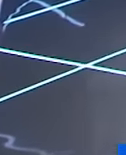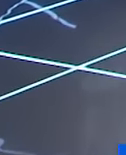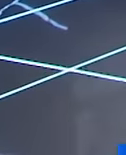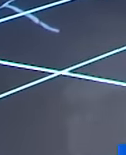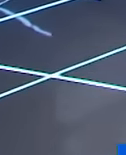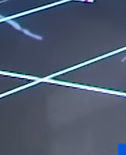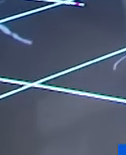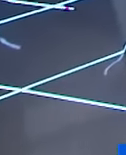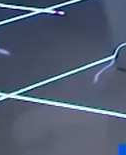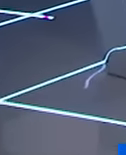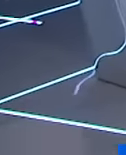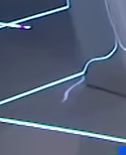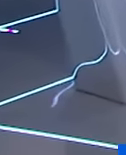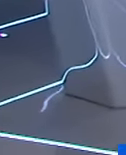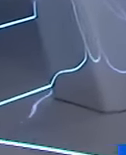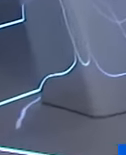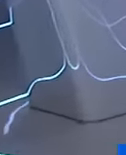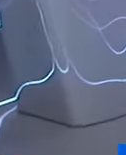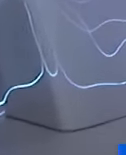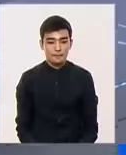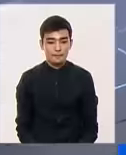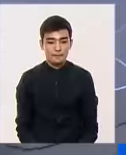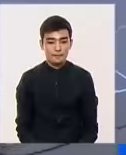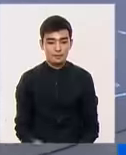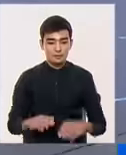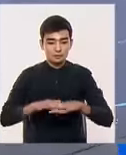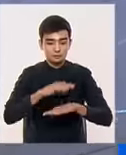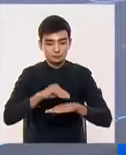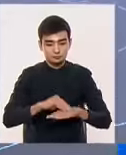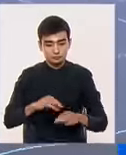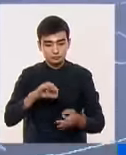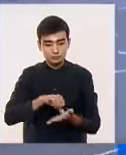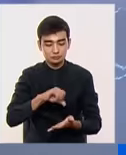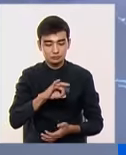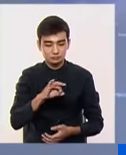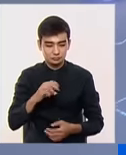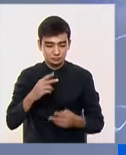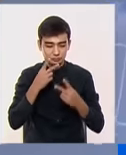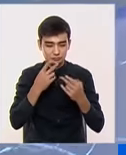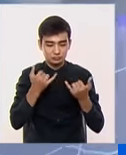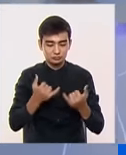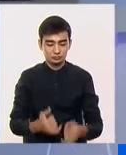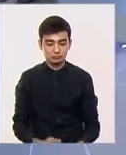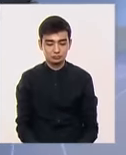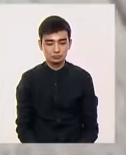карл и кеш студия домен арина евгеньева информбюро вай сере и смотрите сегодня о